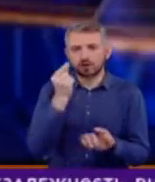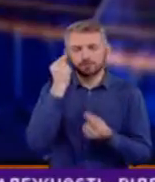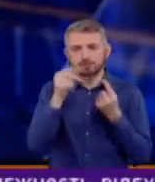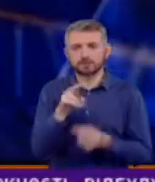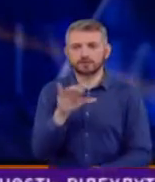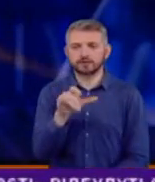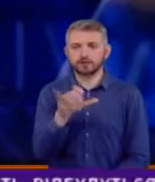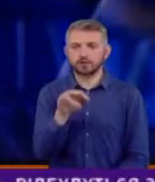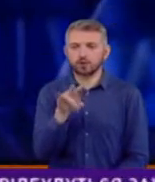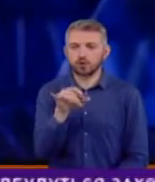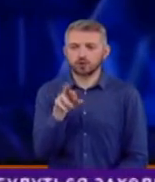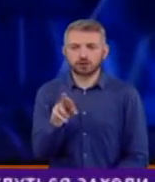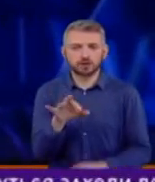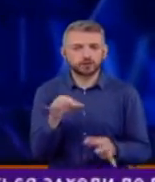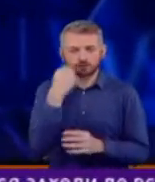психологии, ничего личного,